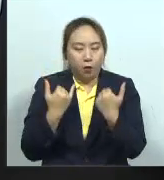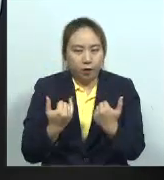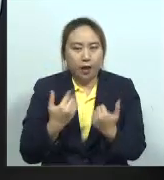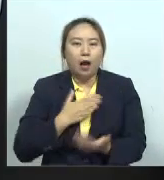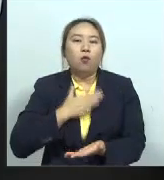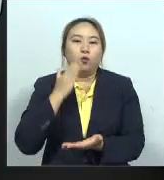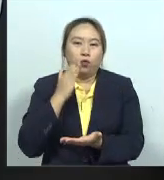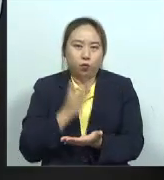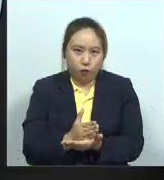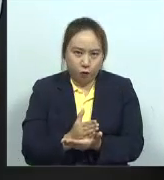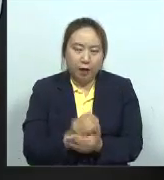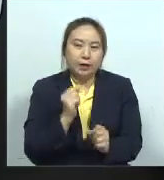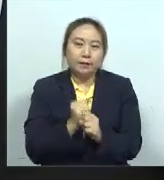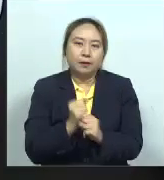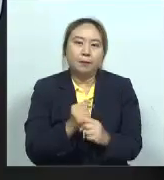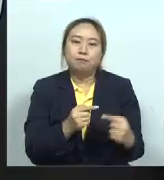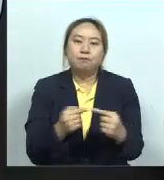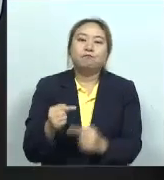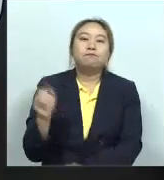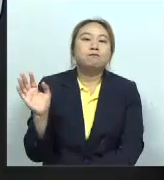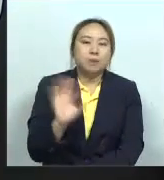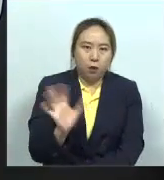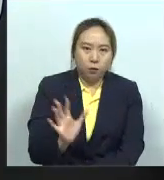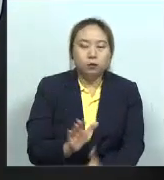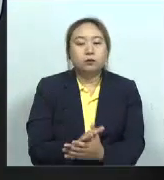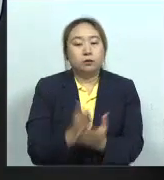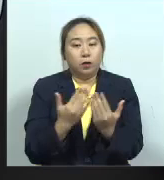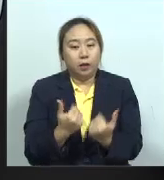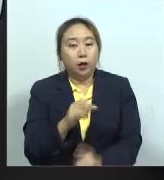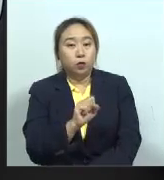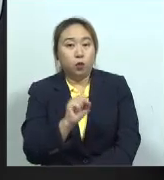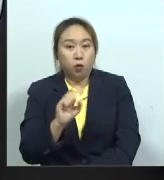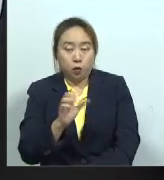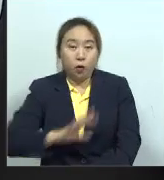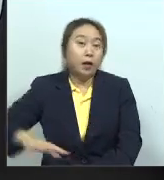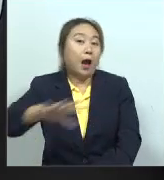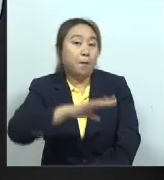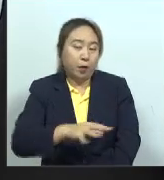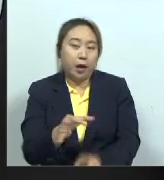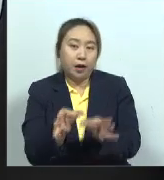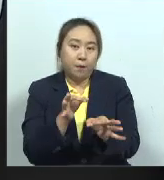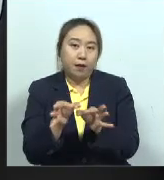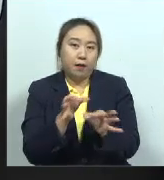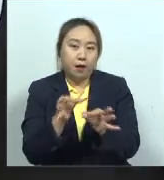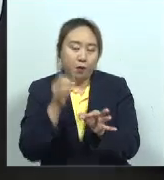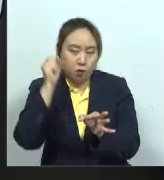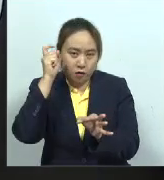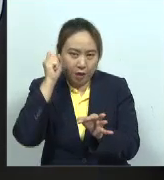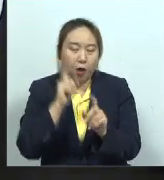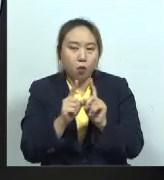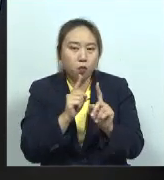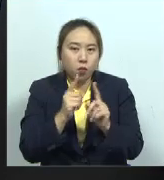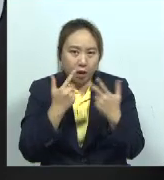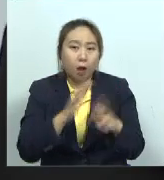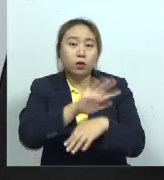และก็ไม่ดำเนินการอะไรต่อไปได้ทำความเข้าใจกับส.ส.ทั้งหมดนะครับที่มาได้พูดคุยกันแล้ว ทุกค